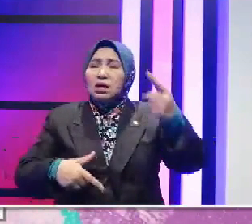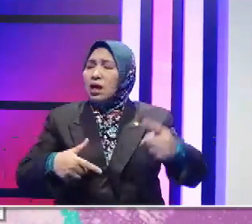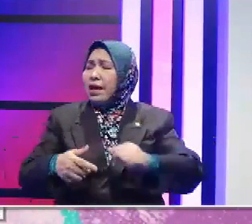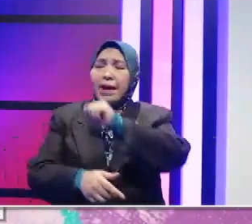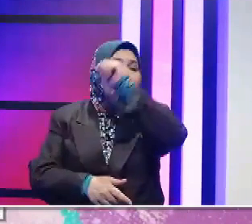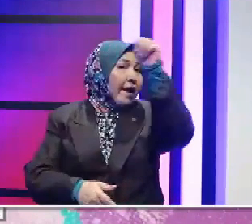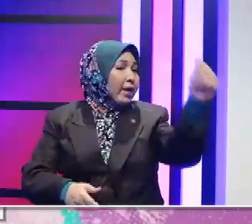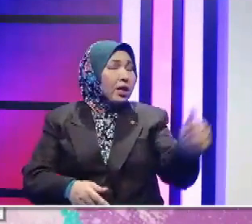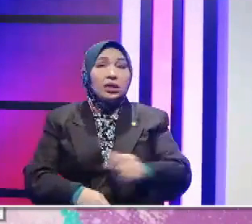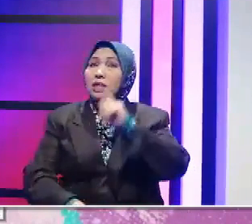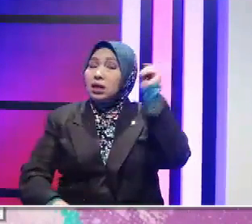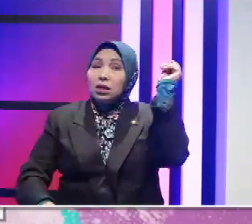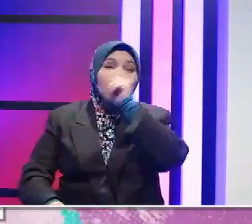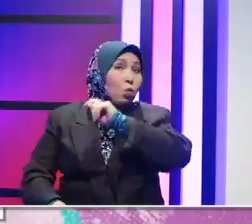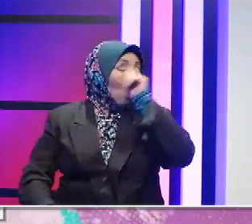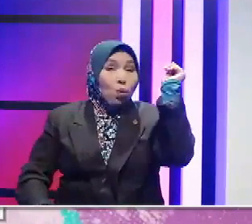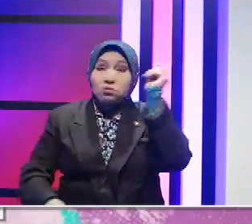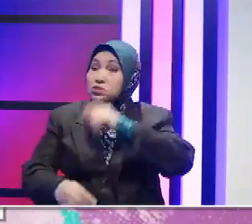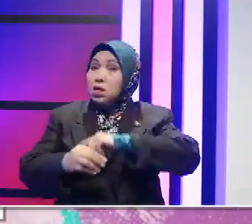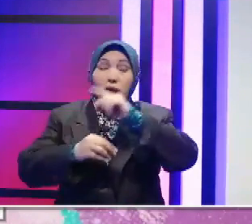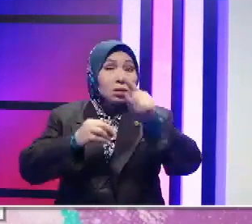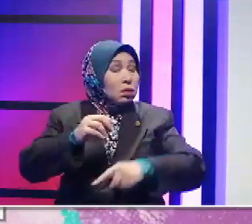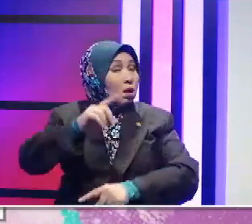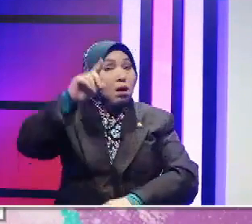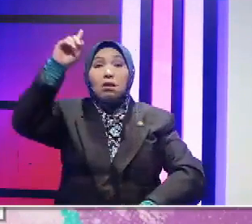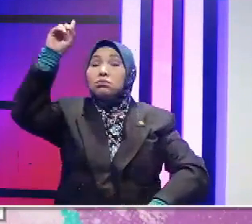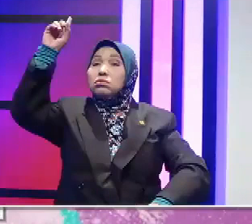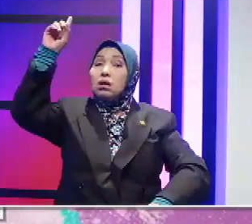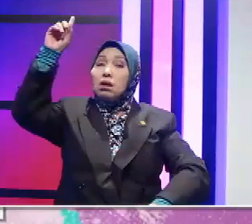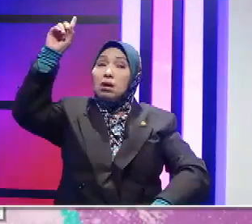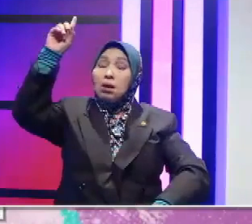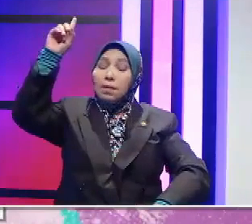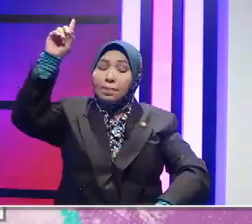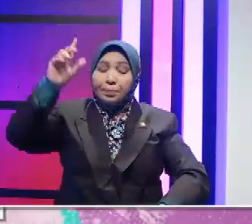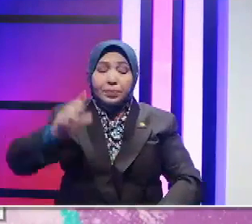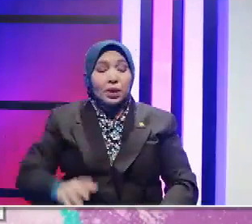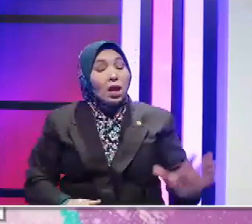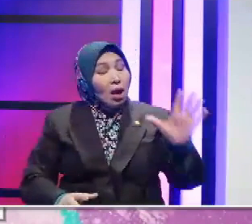على الله كذبا.